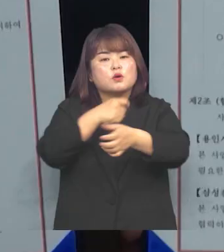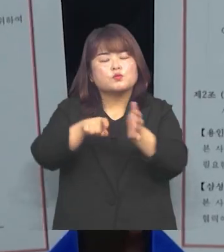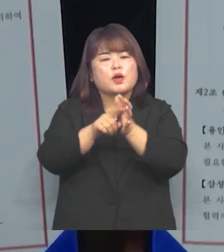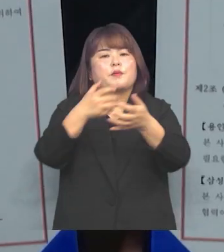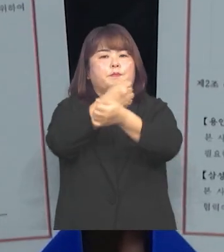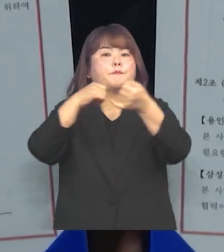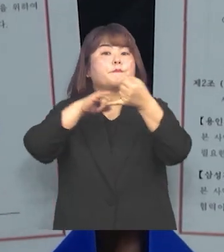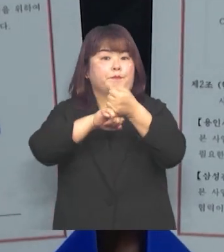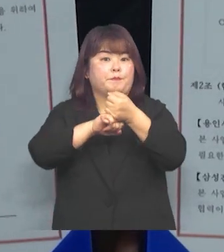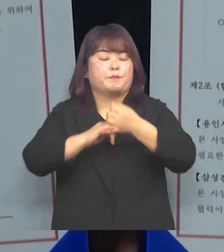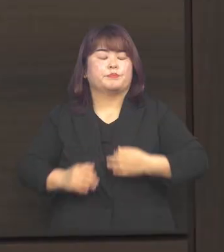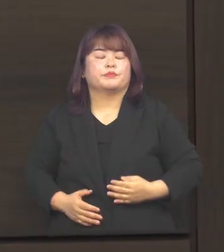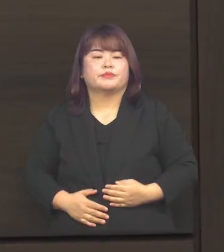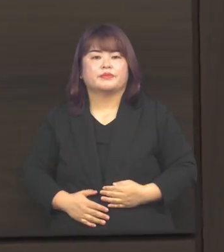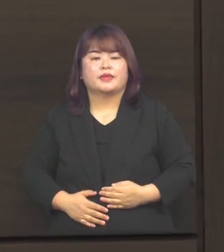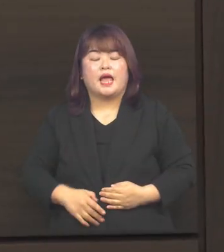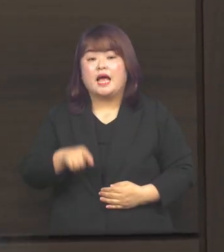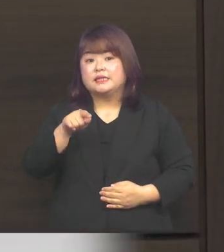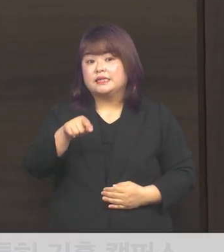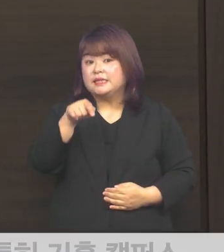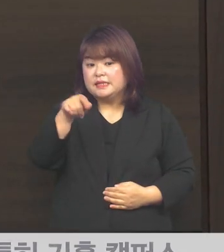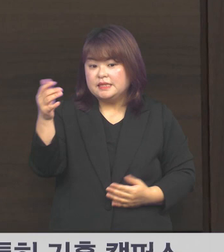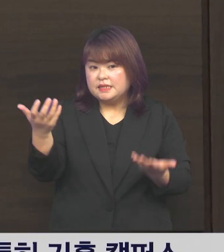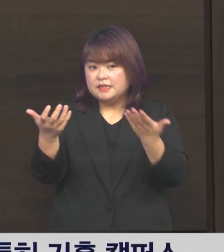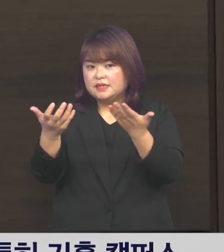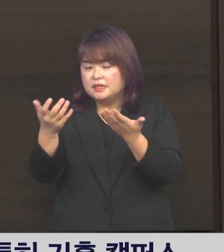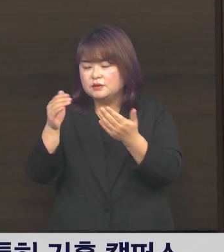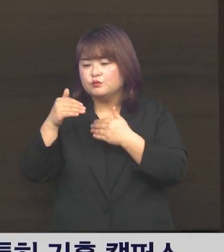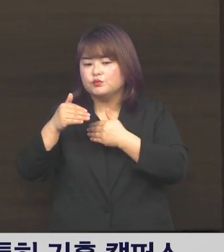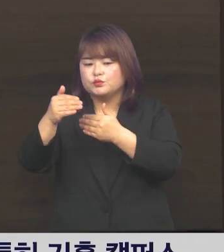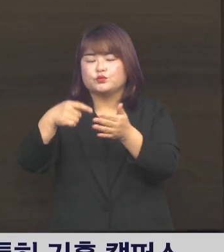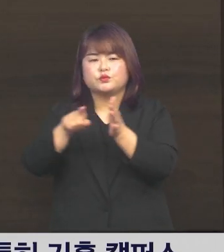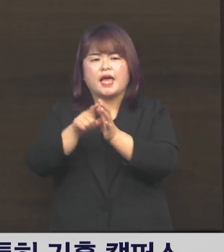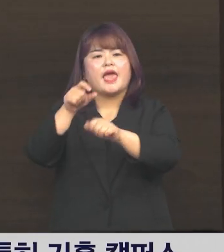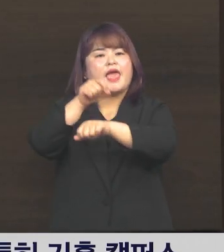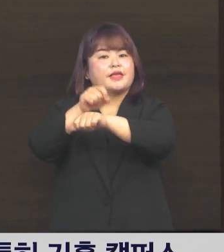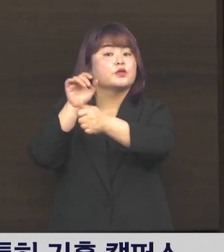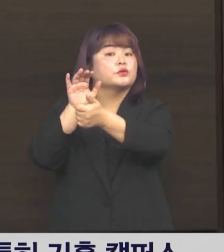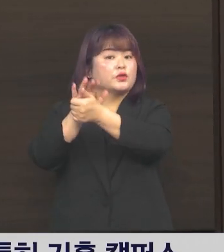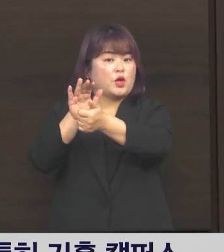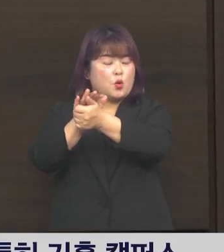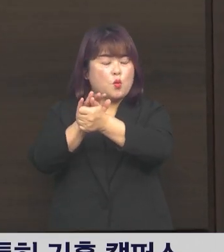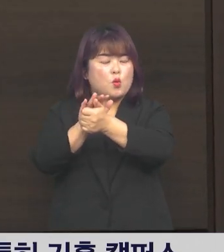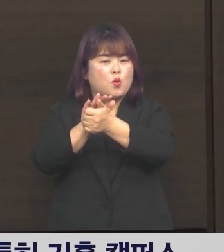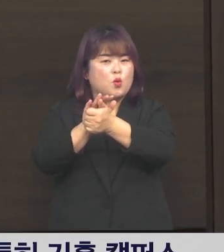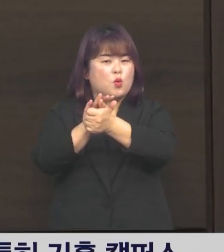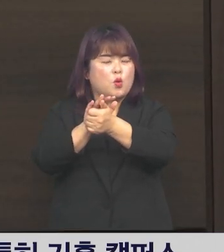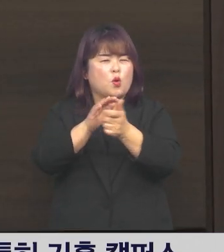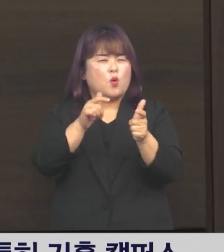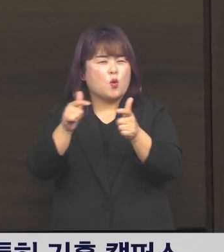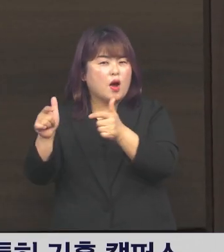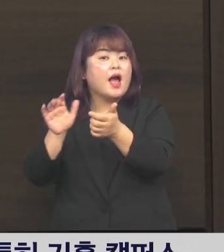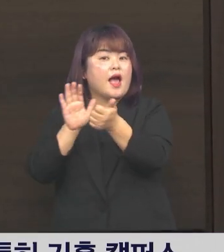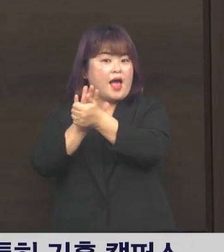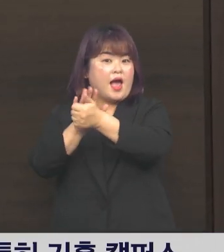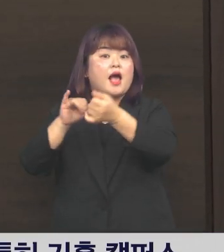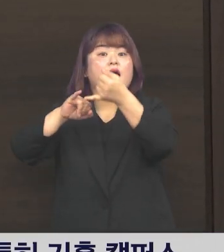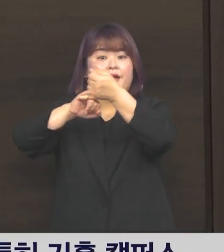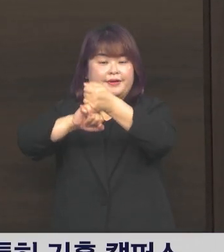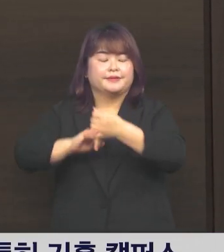업무 협약을 체결했습니다. 그 일을 하기 위해서 여러 가지 행정적 지원도 할